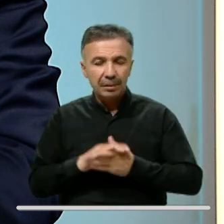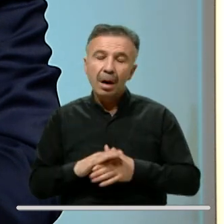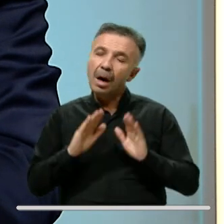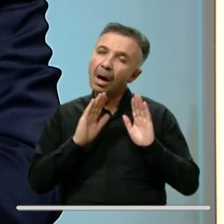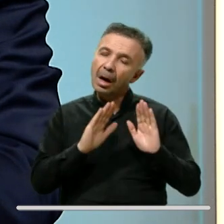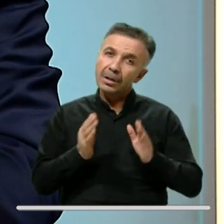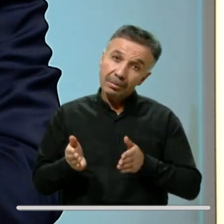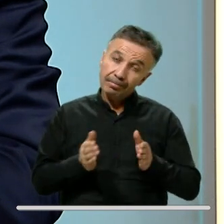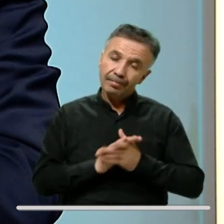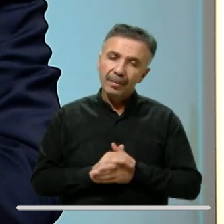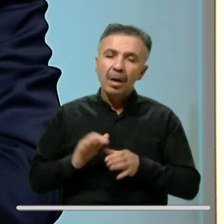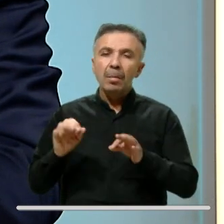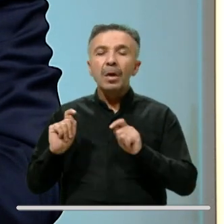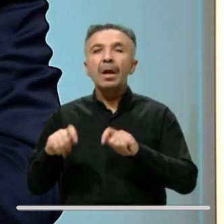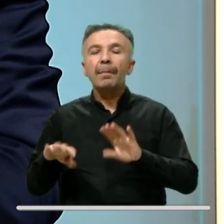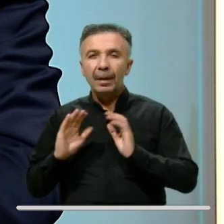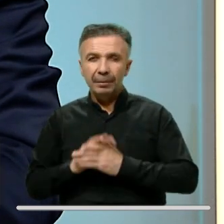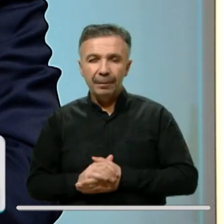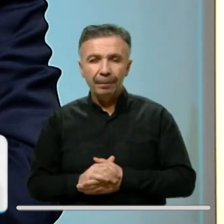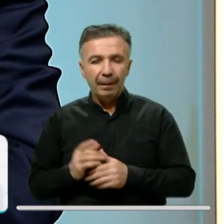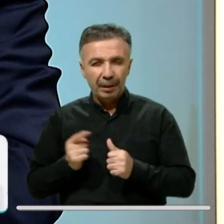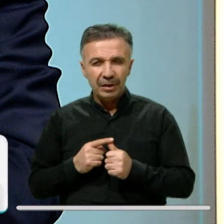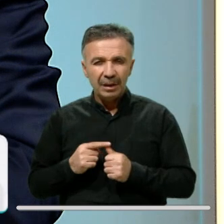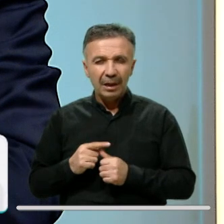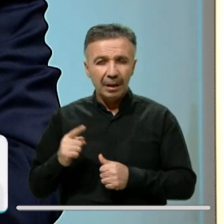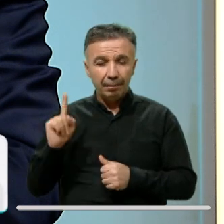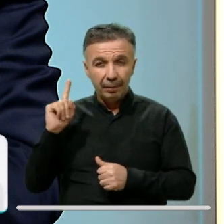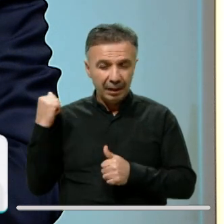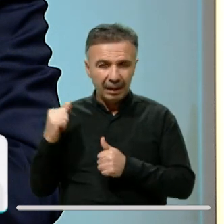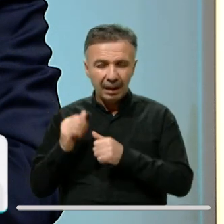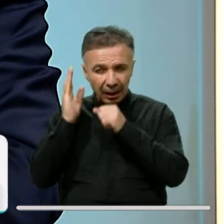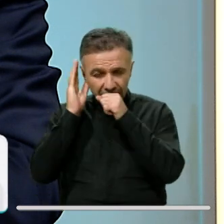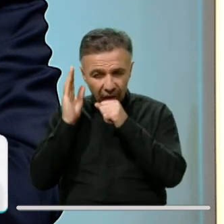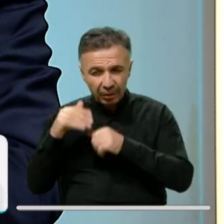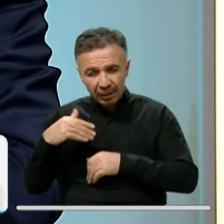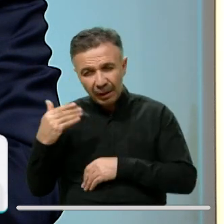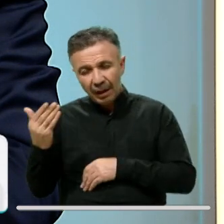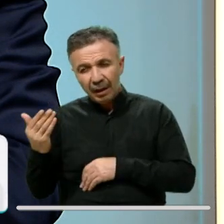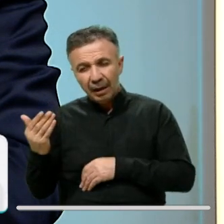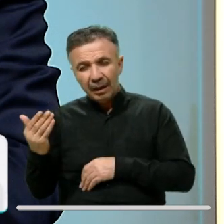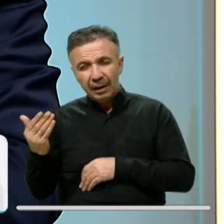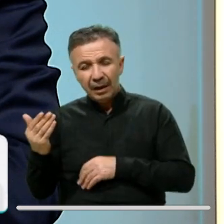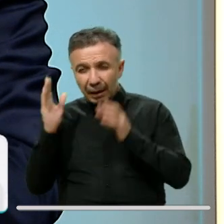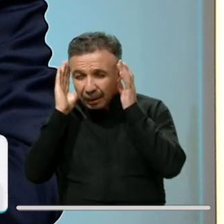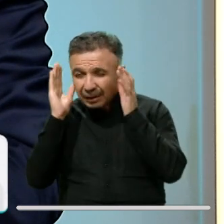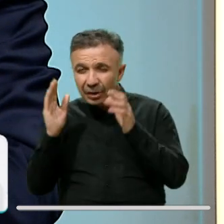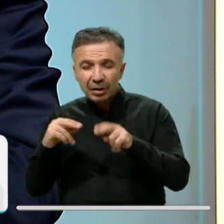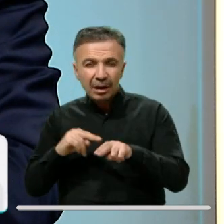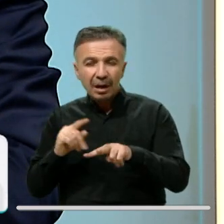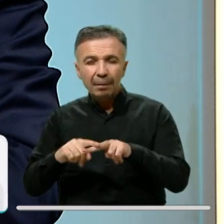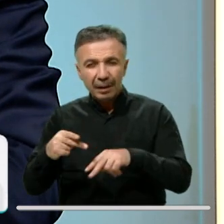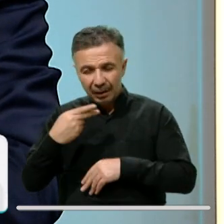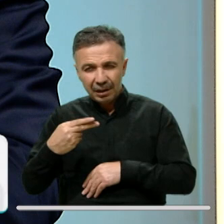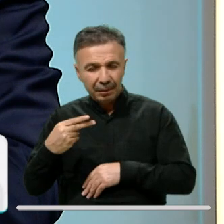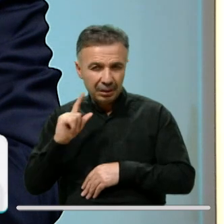Ancak böyle yapmayıp da başında bir kere ezan okuyup diğerleri için kâmet getirmesi gerekir. Yani o